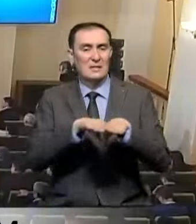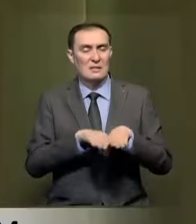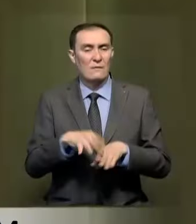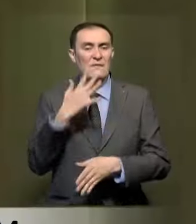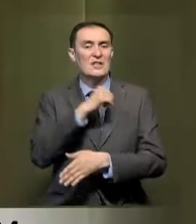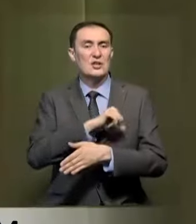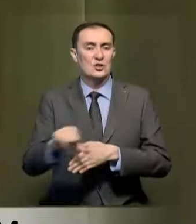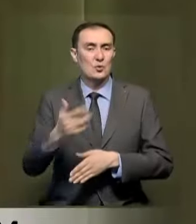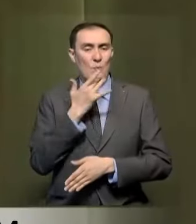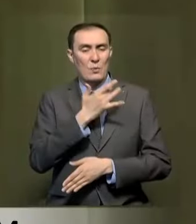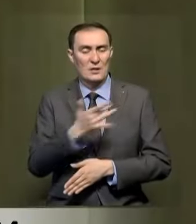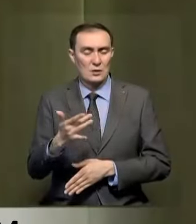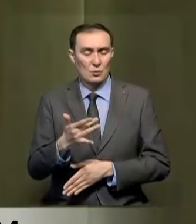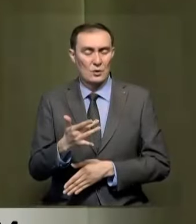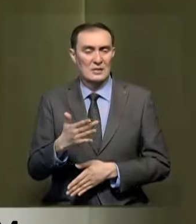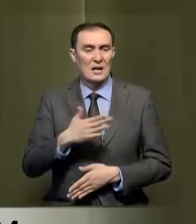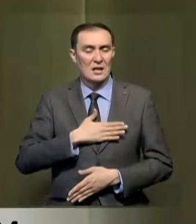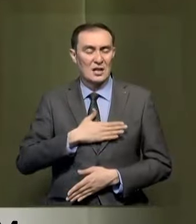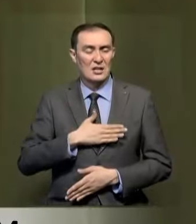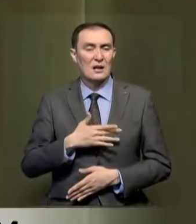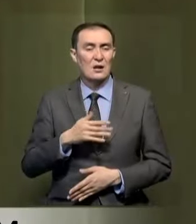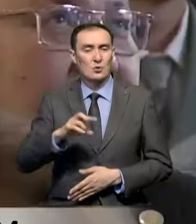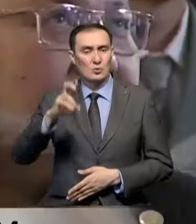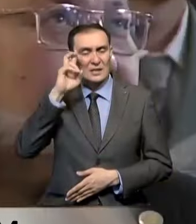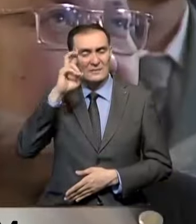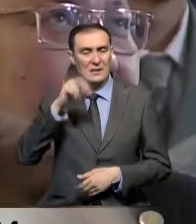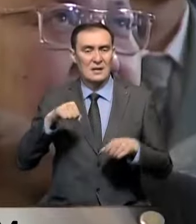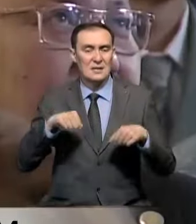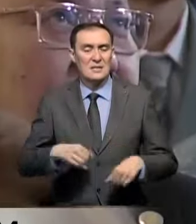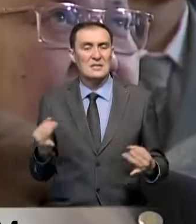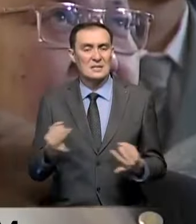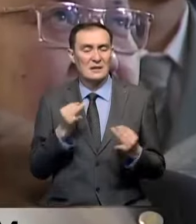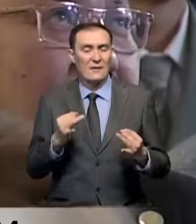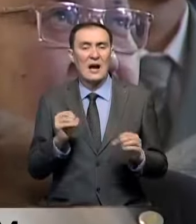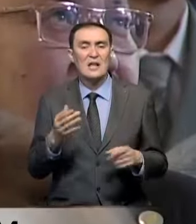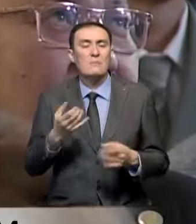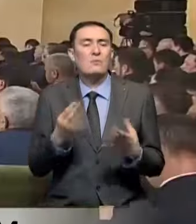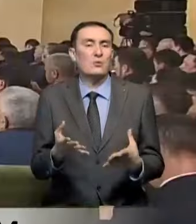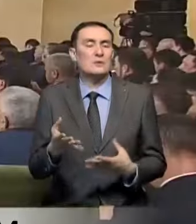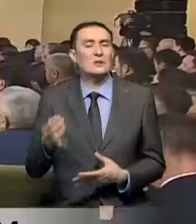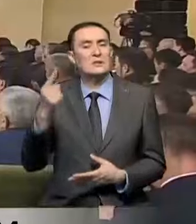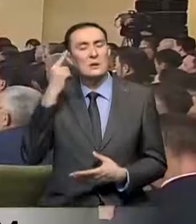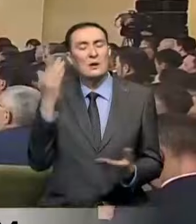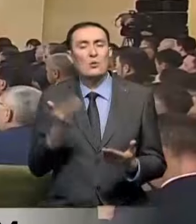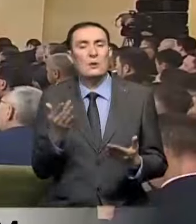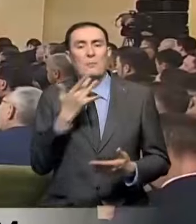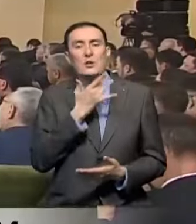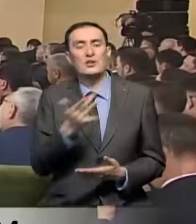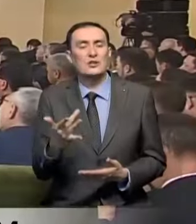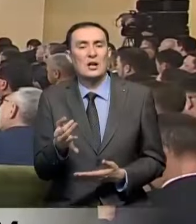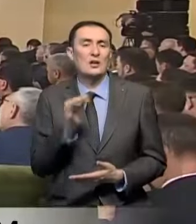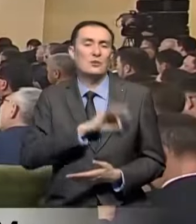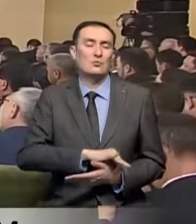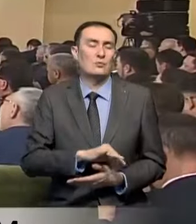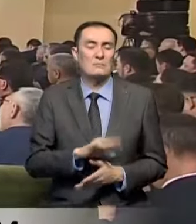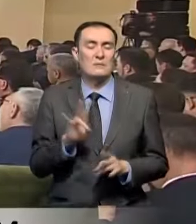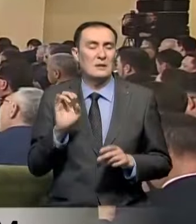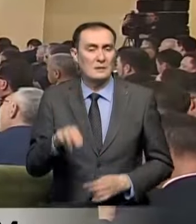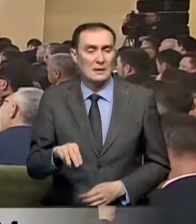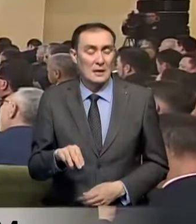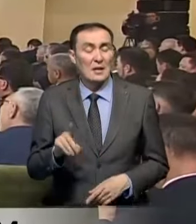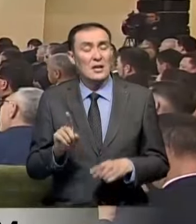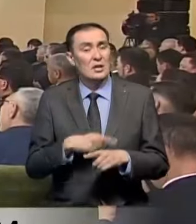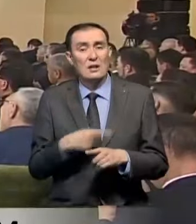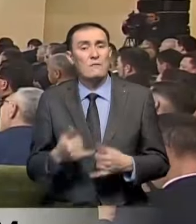внешнюю политику исходя из наших национальных интересов а не Из соображений какой-либо политической конъюнктуры